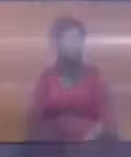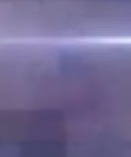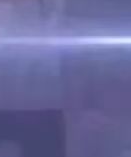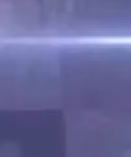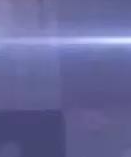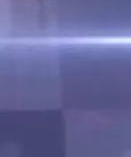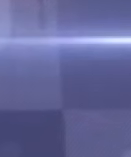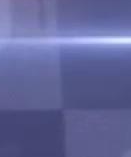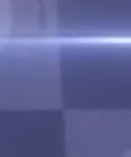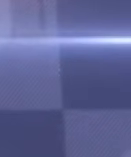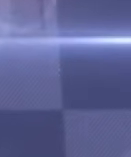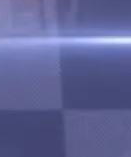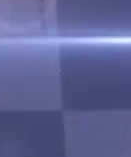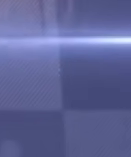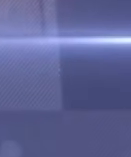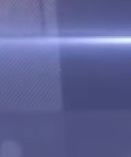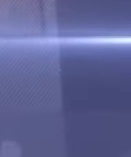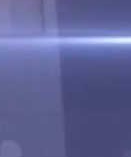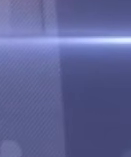TV.